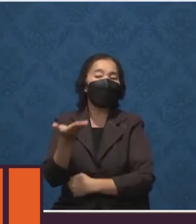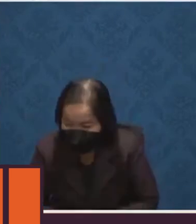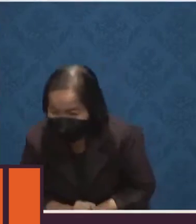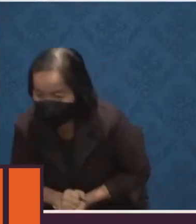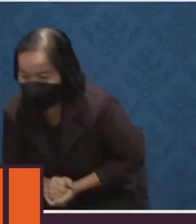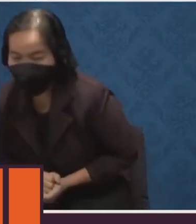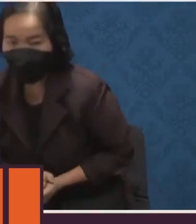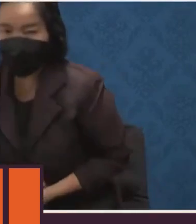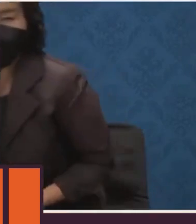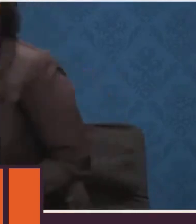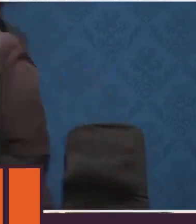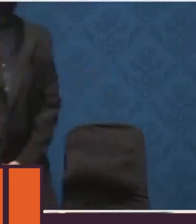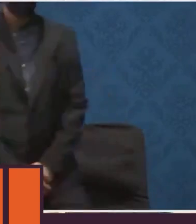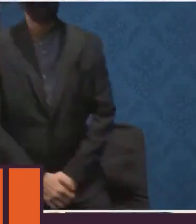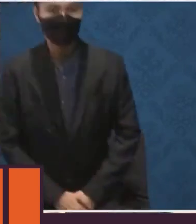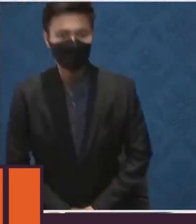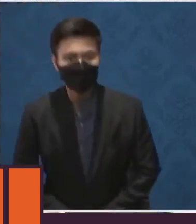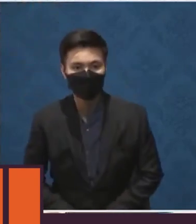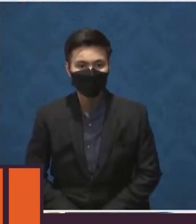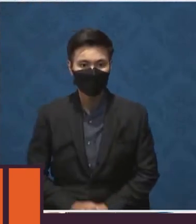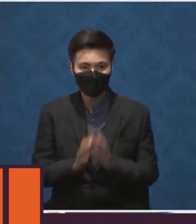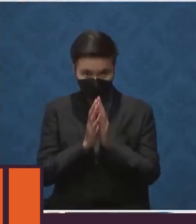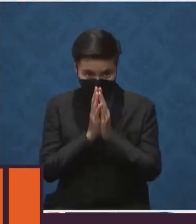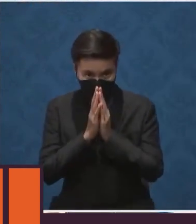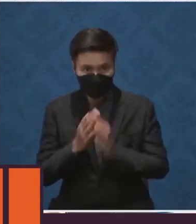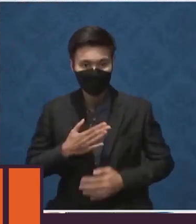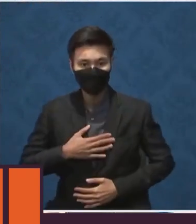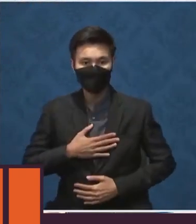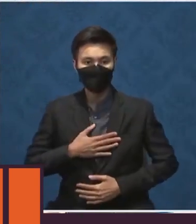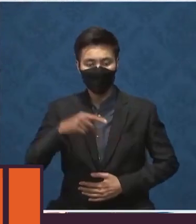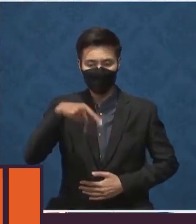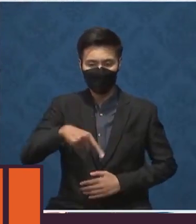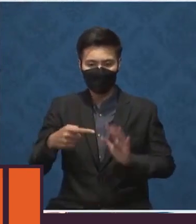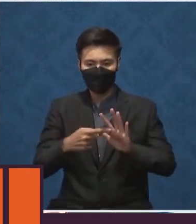ขบคุครับ